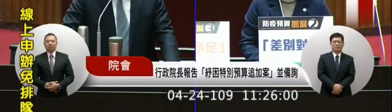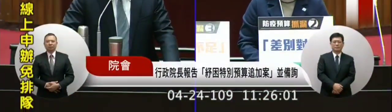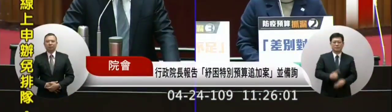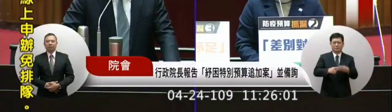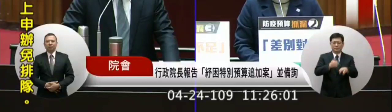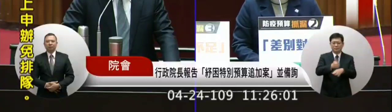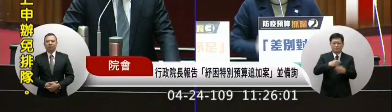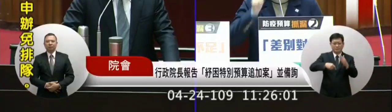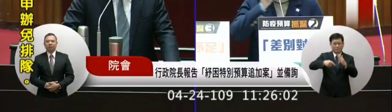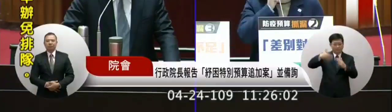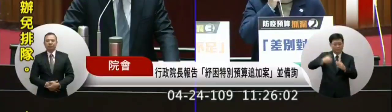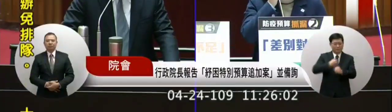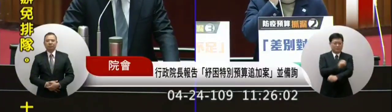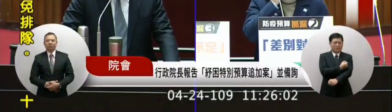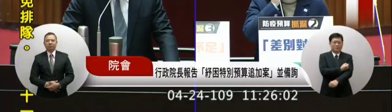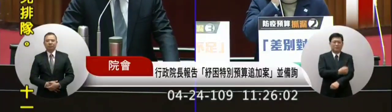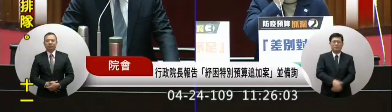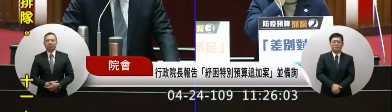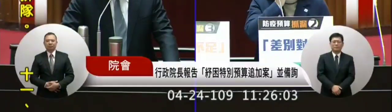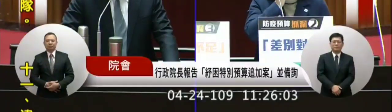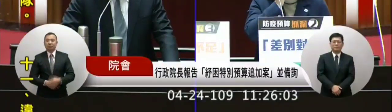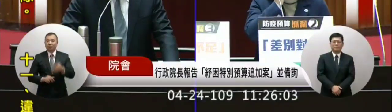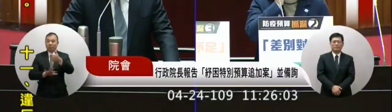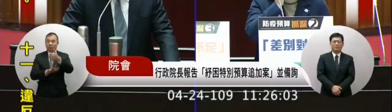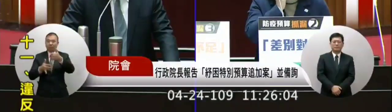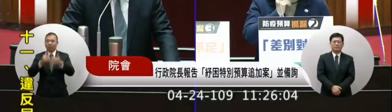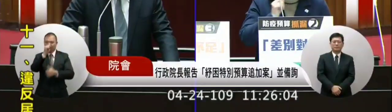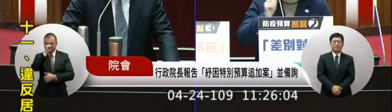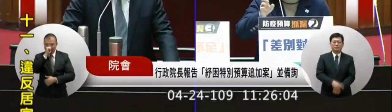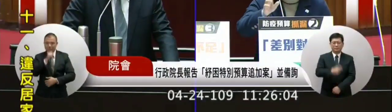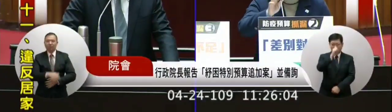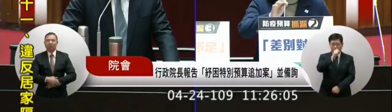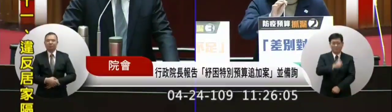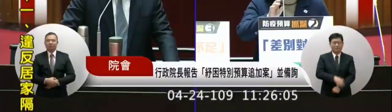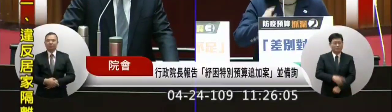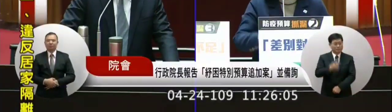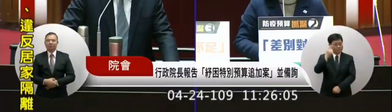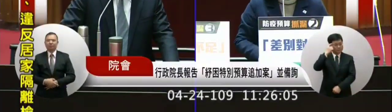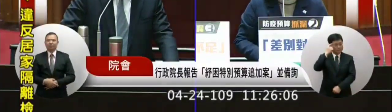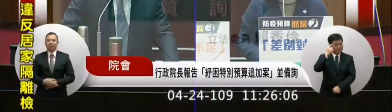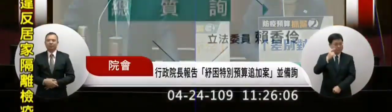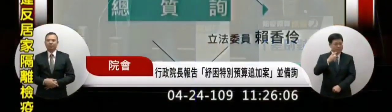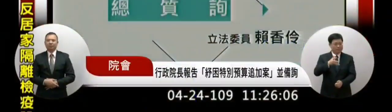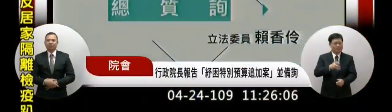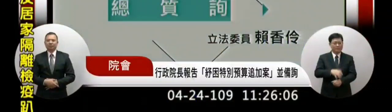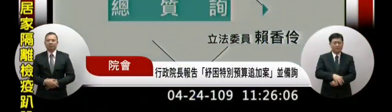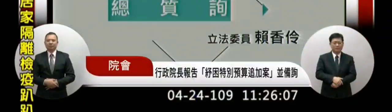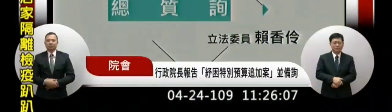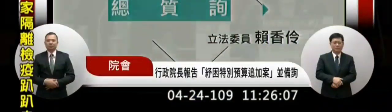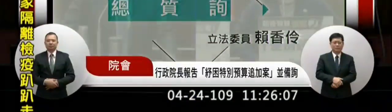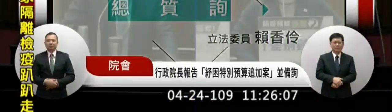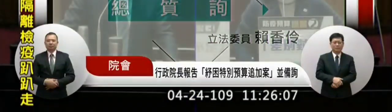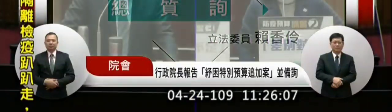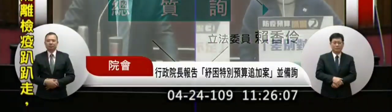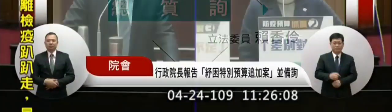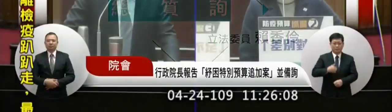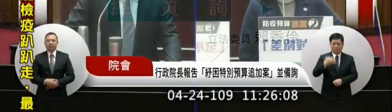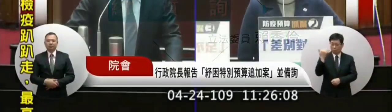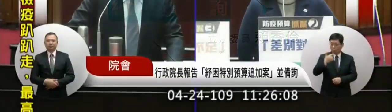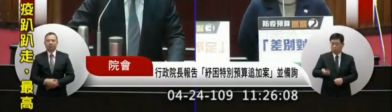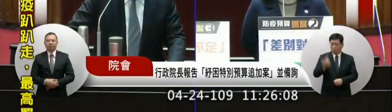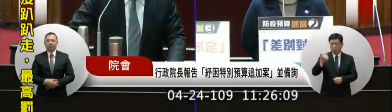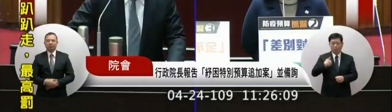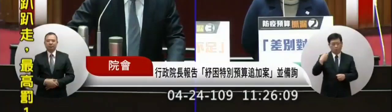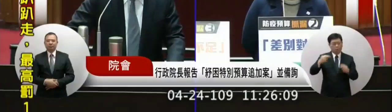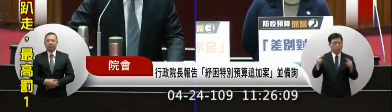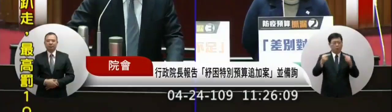主席啊，院长辛苦了哈。 哎，委员你好。 是，你好。我想在这么快的时间，